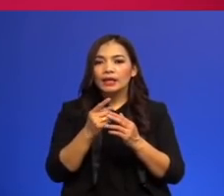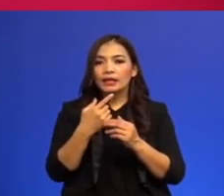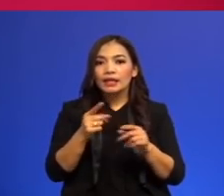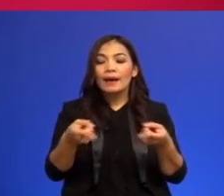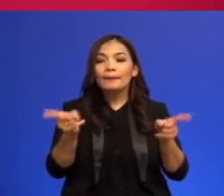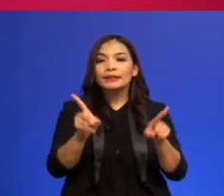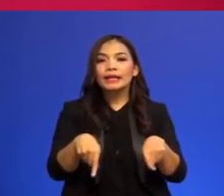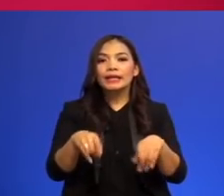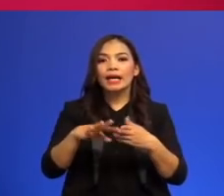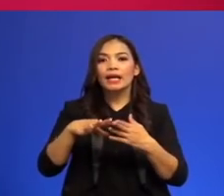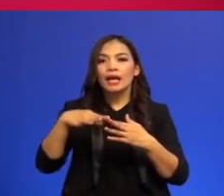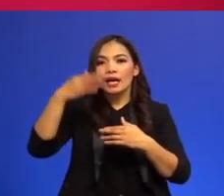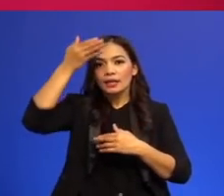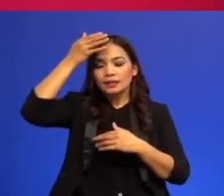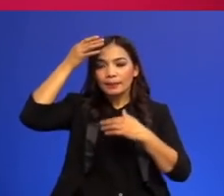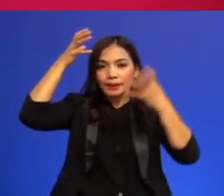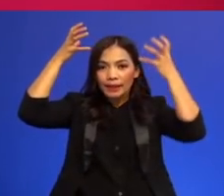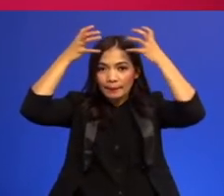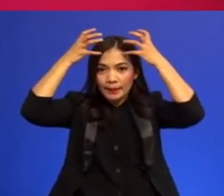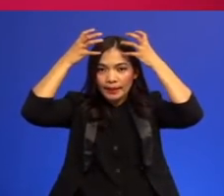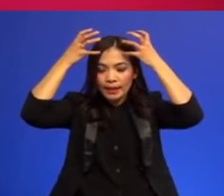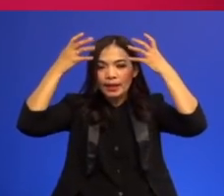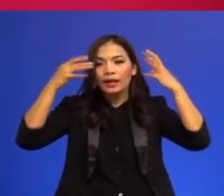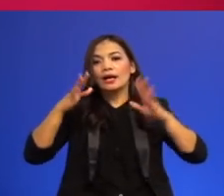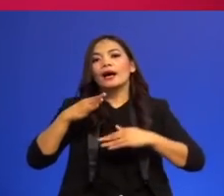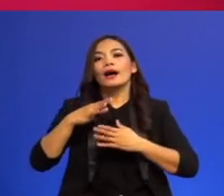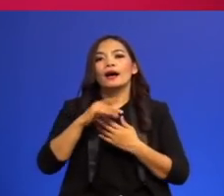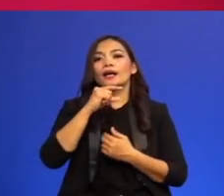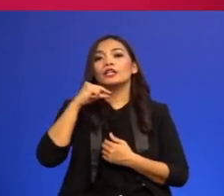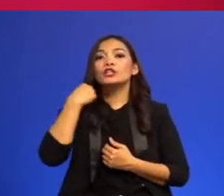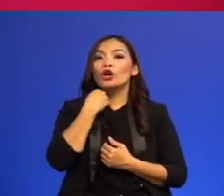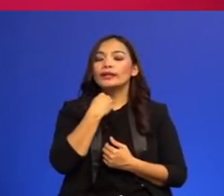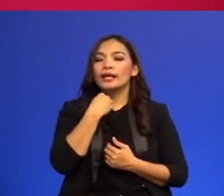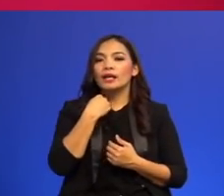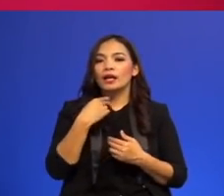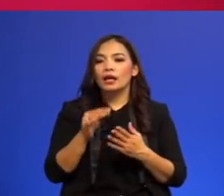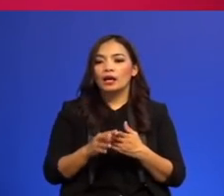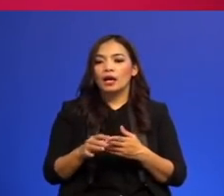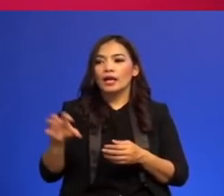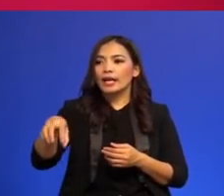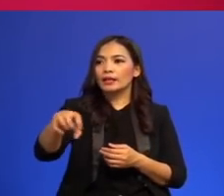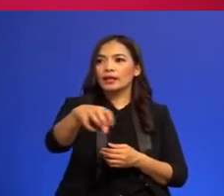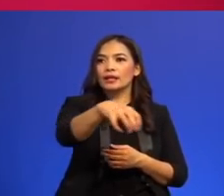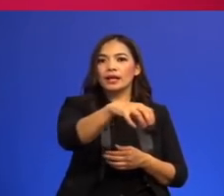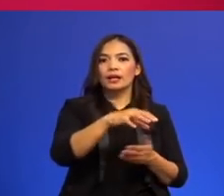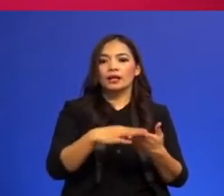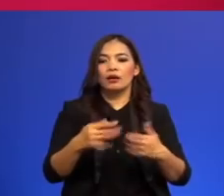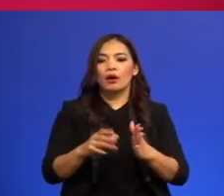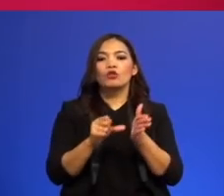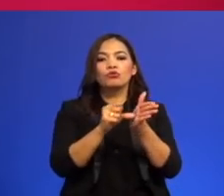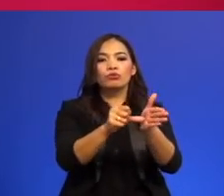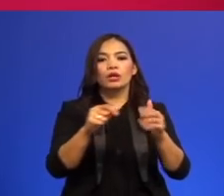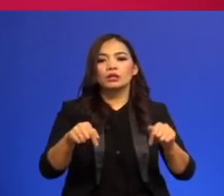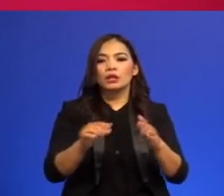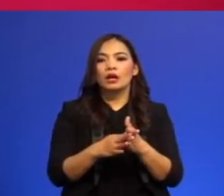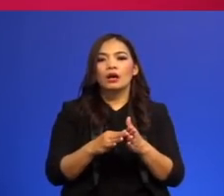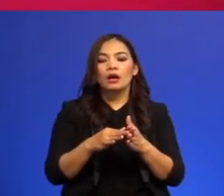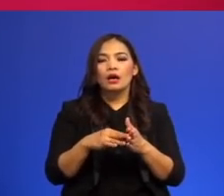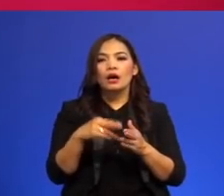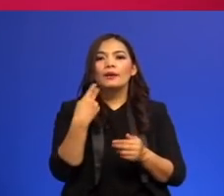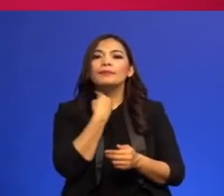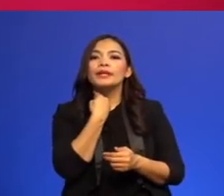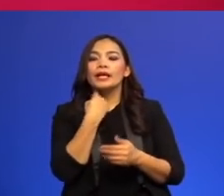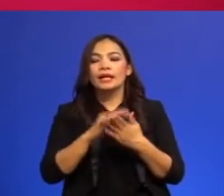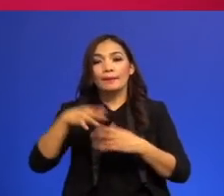bidan. Supaya ke daerah bukan bawa ijazah teologi atau guru agama Pak, bidan. Tapi bidan yang